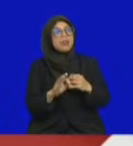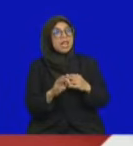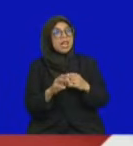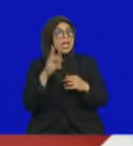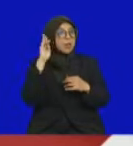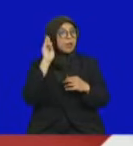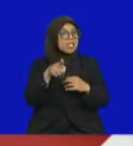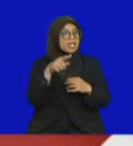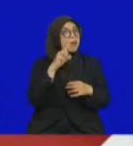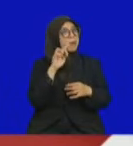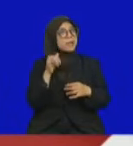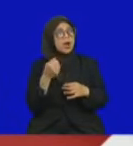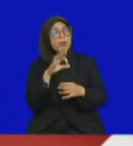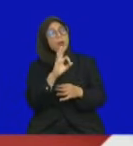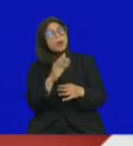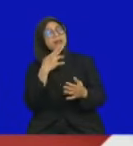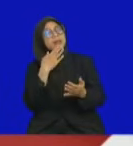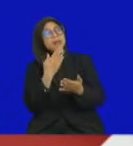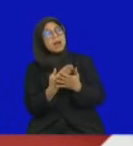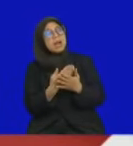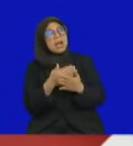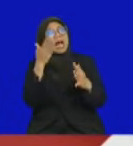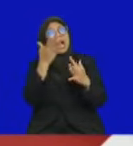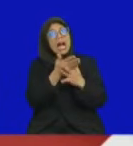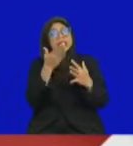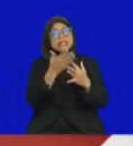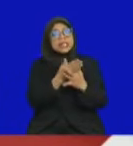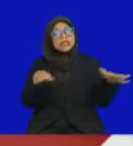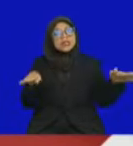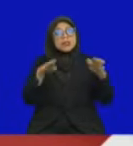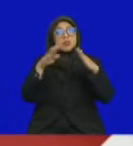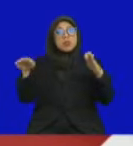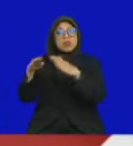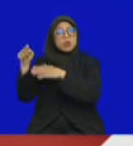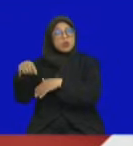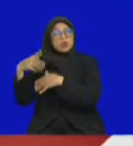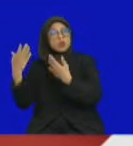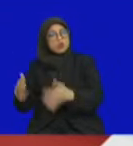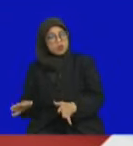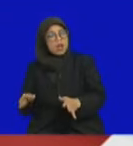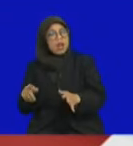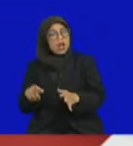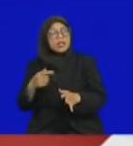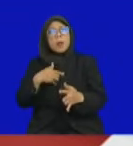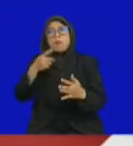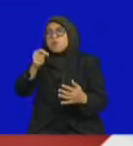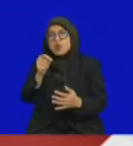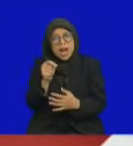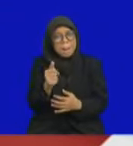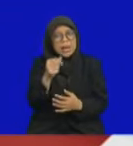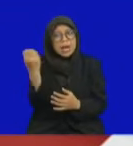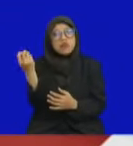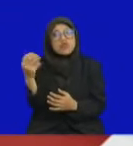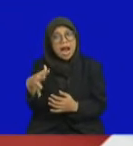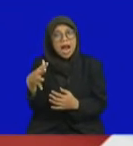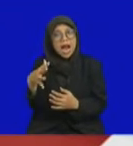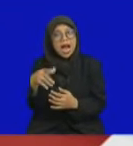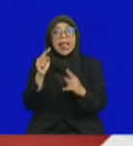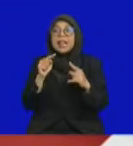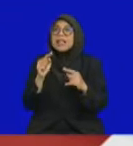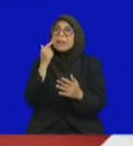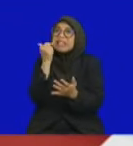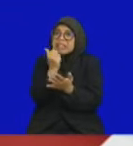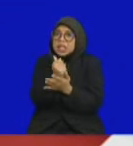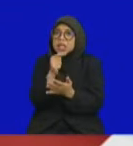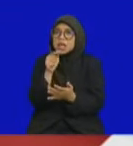eh sebetulnya akses permukiman itu bisa dilakukan dengan sangat mudah dan sangat murah yang penting